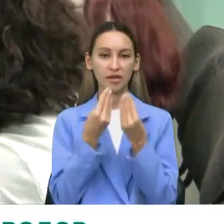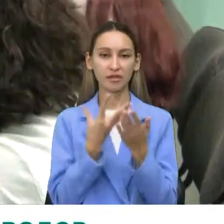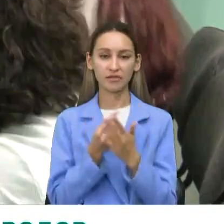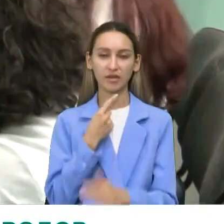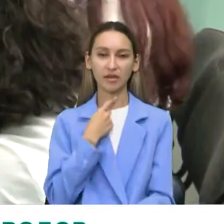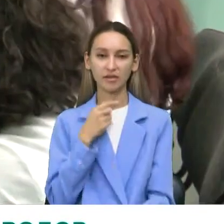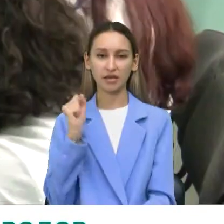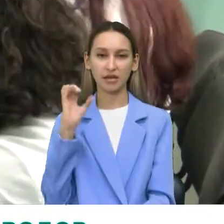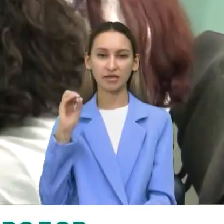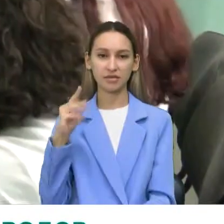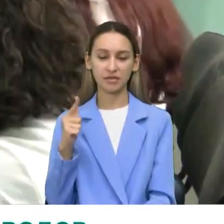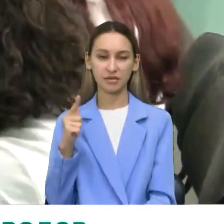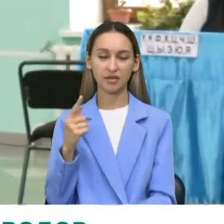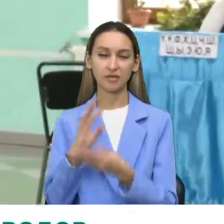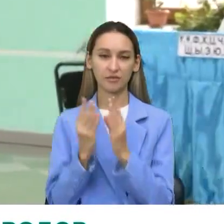токивэй